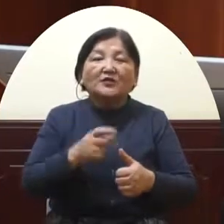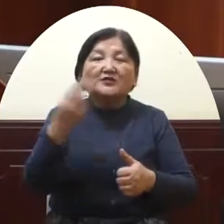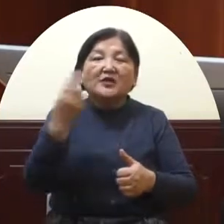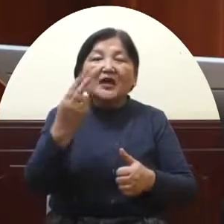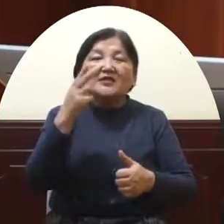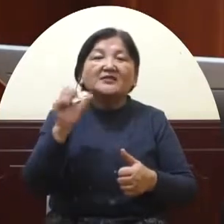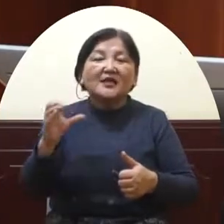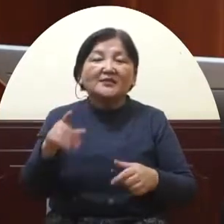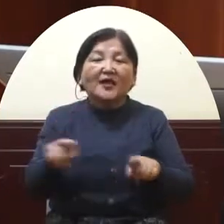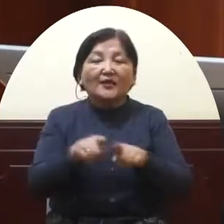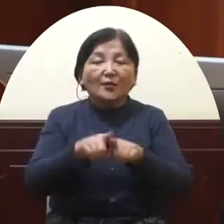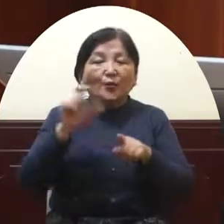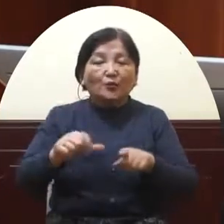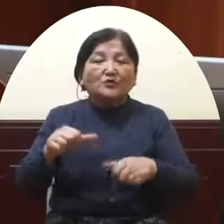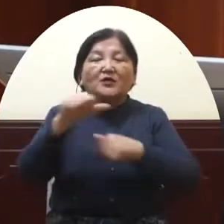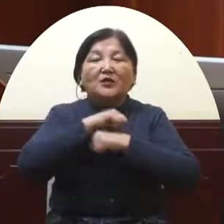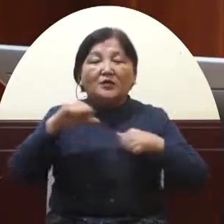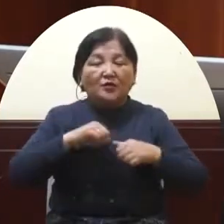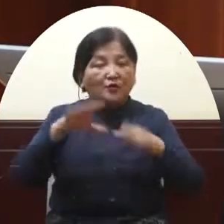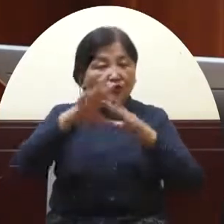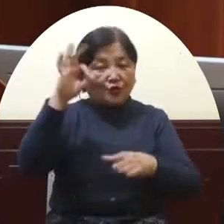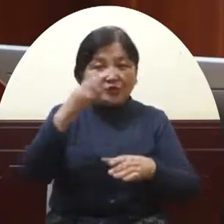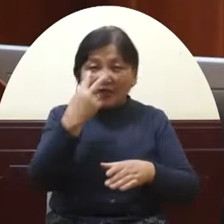цаас мэт ойлгож болохгүй.